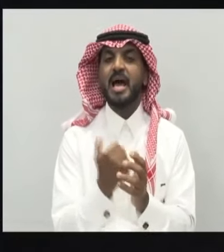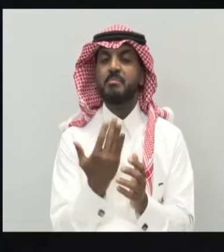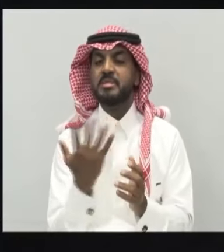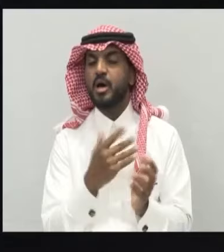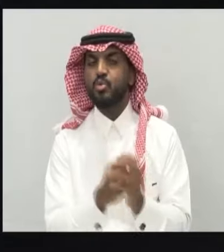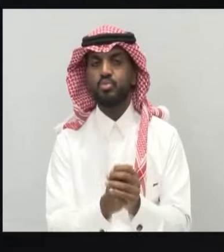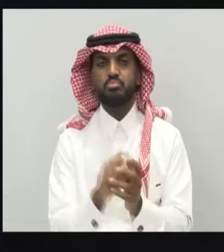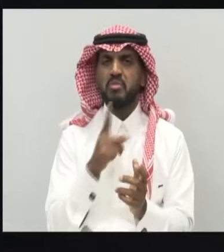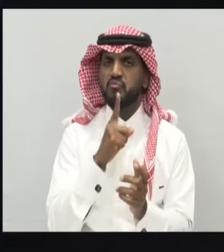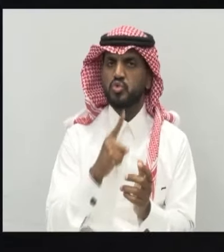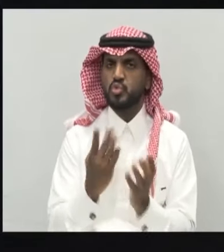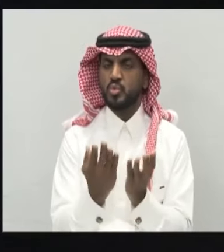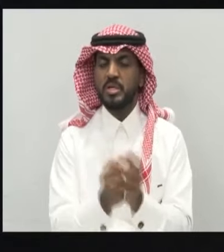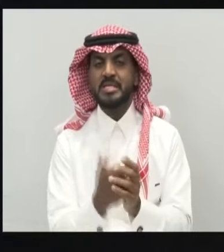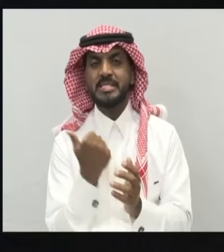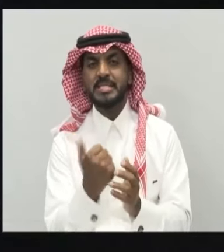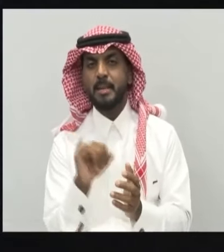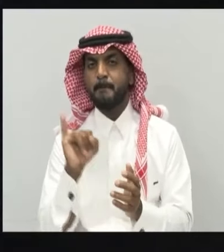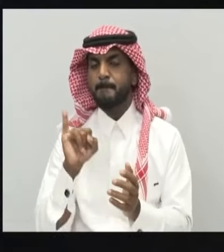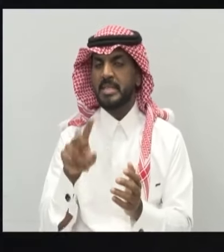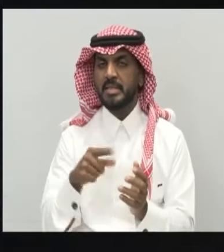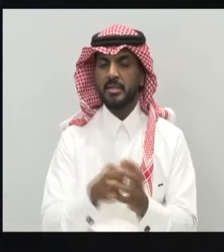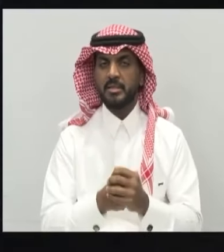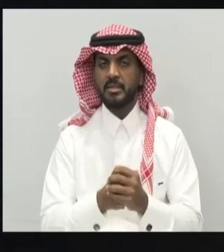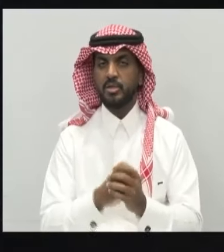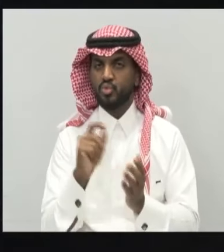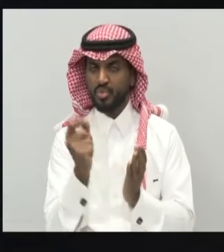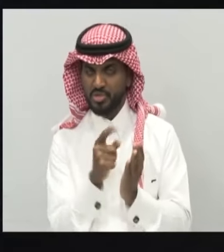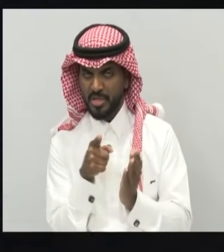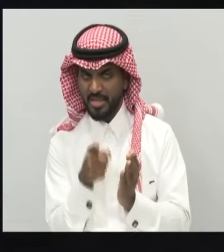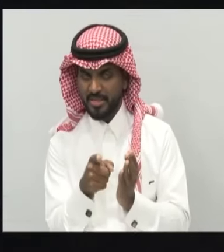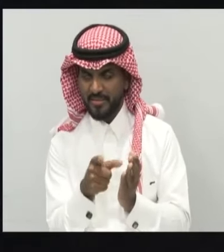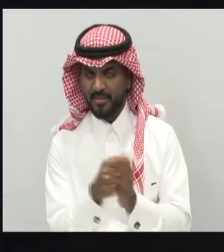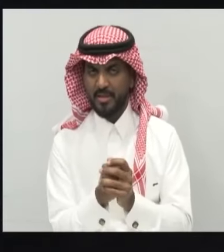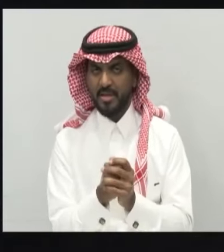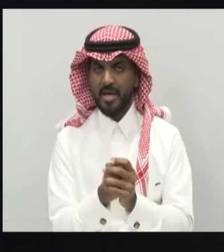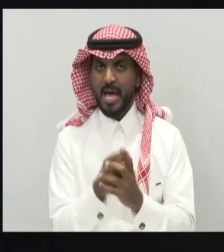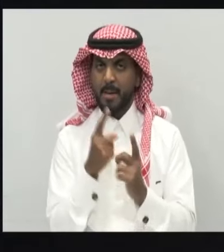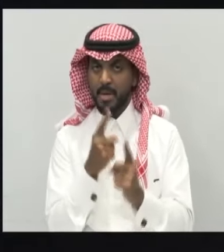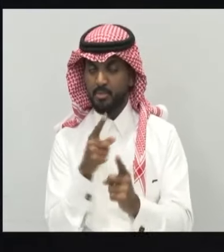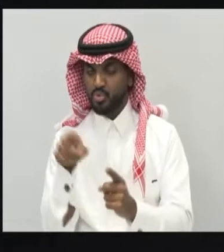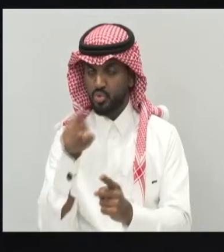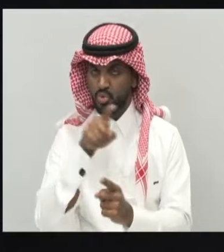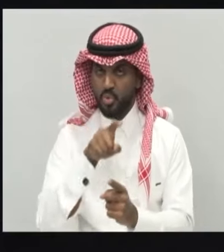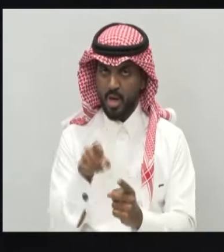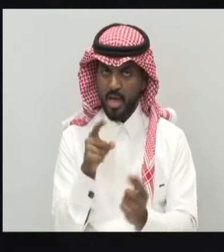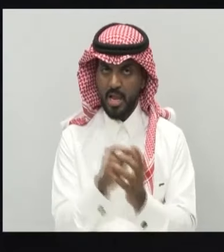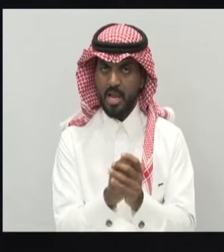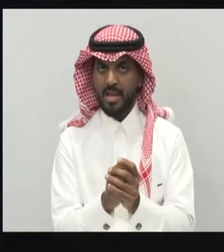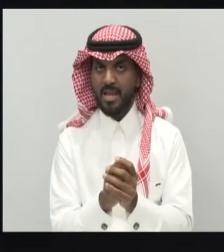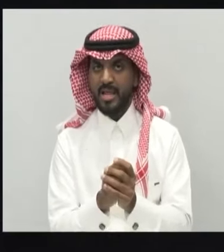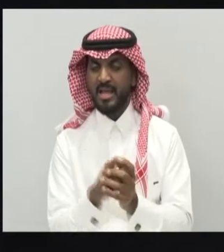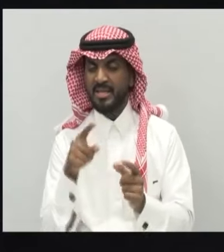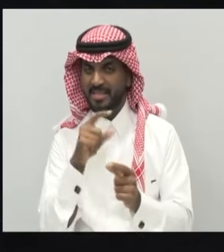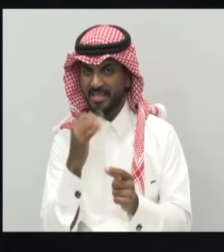عرضها 6 متر صح ولا لا بارك الله فيكم اذا ستسجل انت في امام هذا السؤال العرض الدقيق